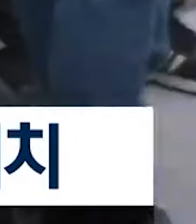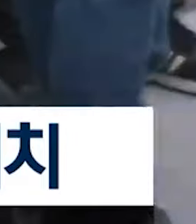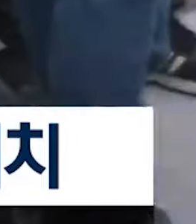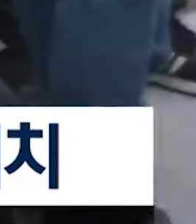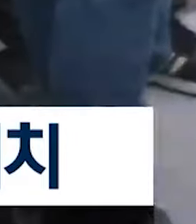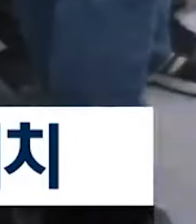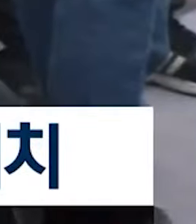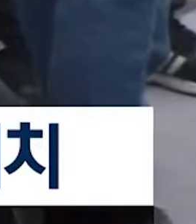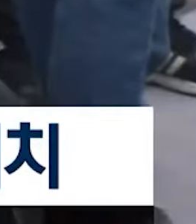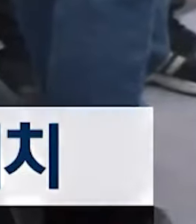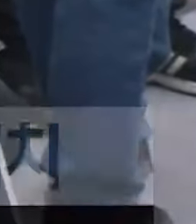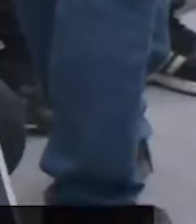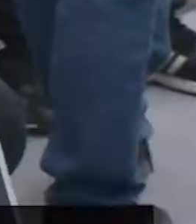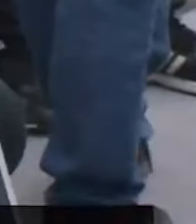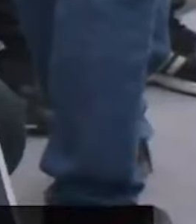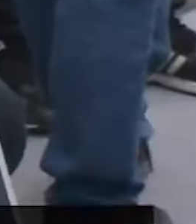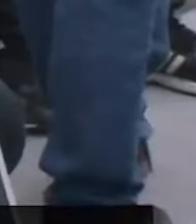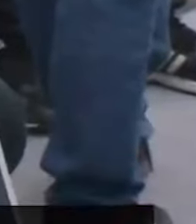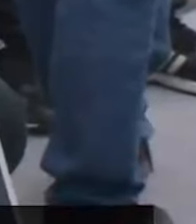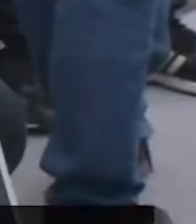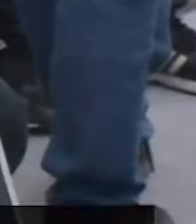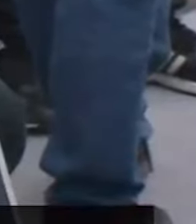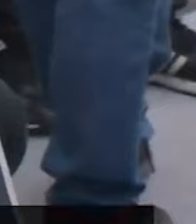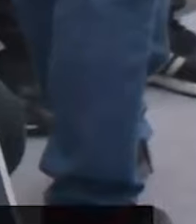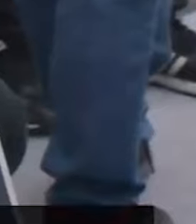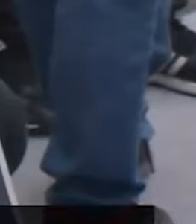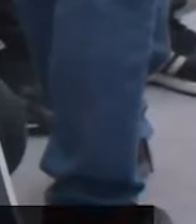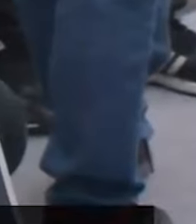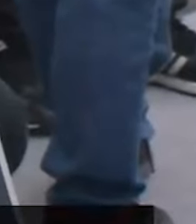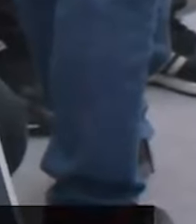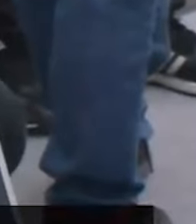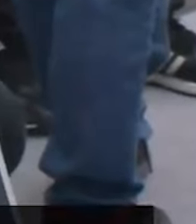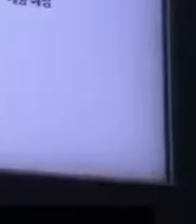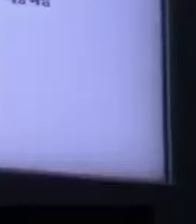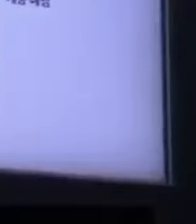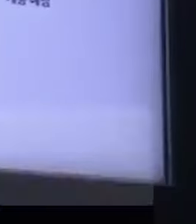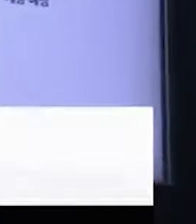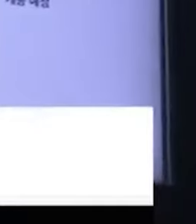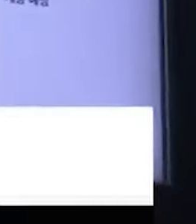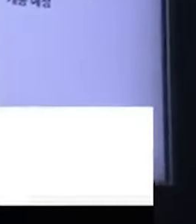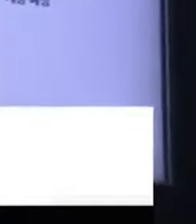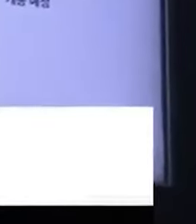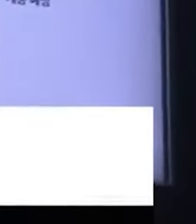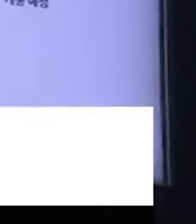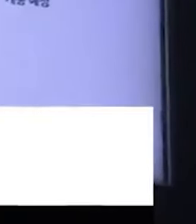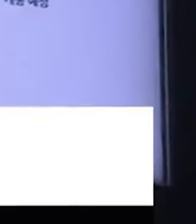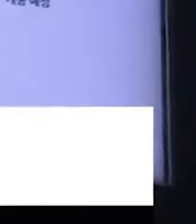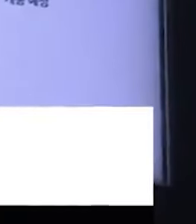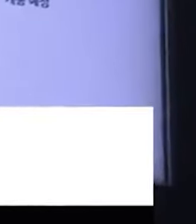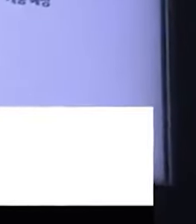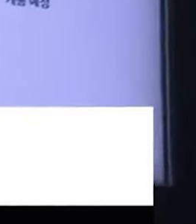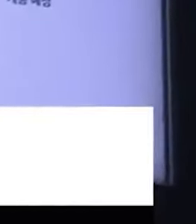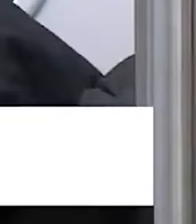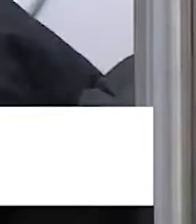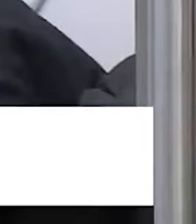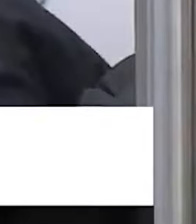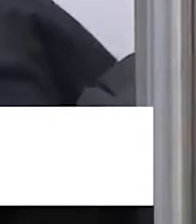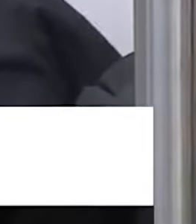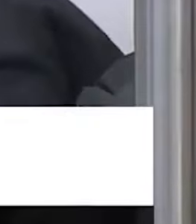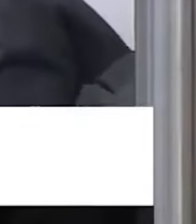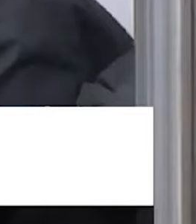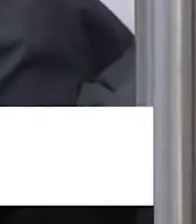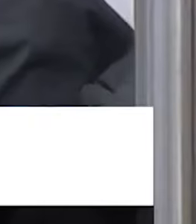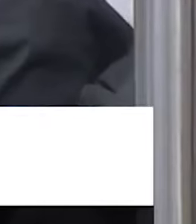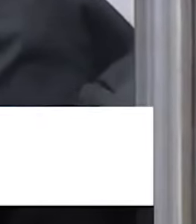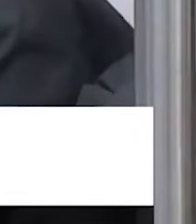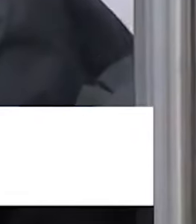각 역에 배치할 예정입니다. GTX-A 나머지 구간인 파주 운정에서 서울역은 올해 말,